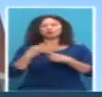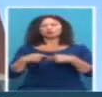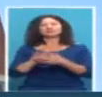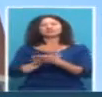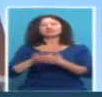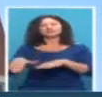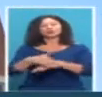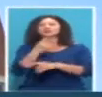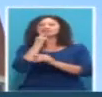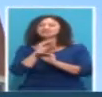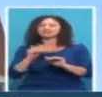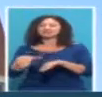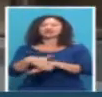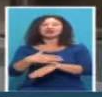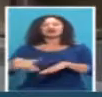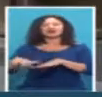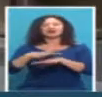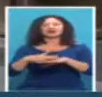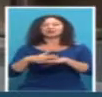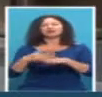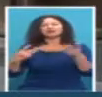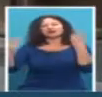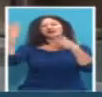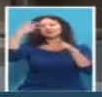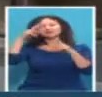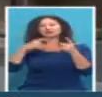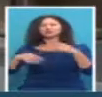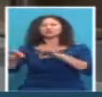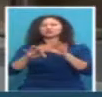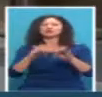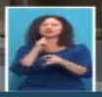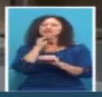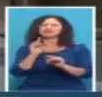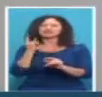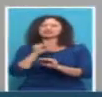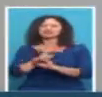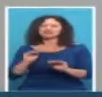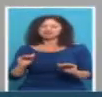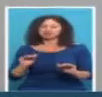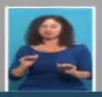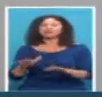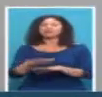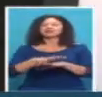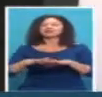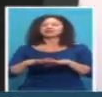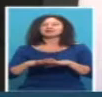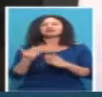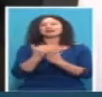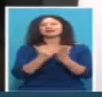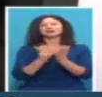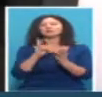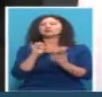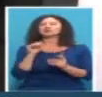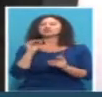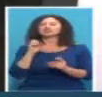улицами, тихими дворами, современной архитектурой, детскими и спортивными площадками. Здесь через «Жилстрой Сбербанк» в рамках программы «Нурлы жер»